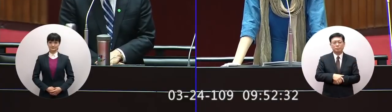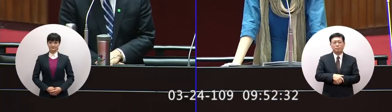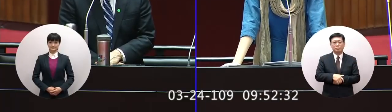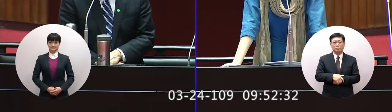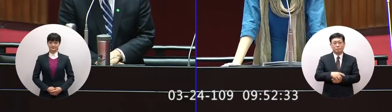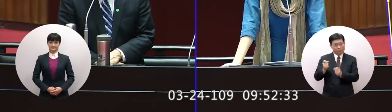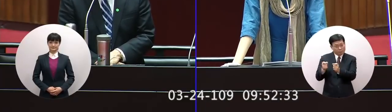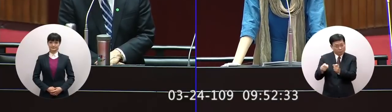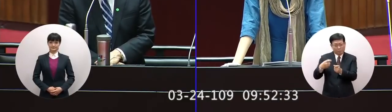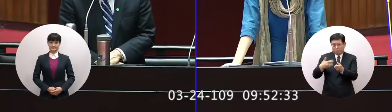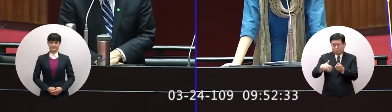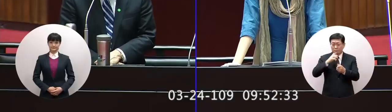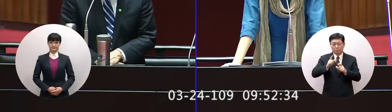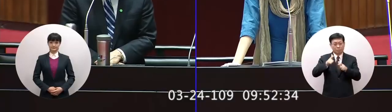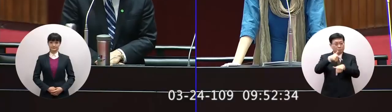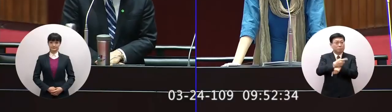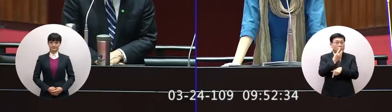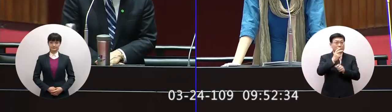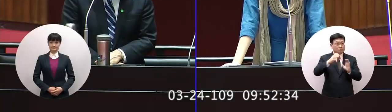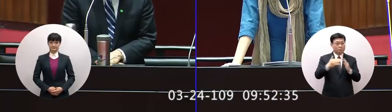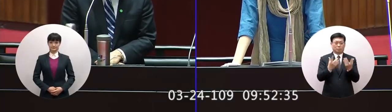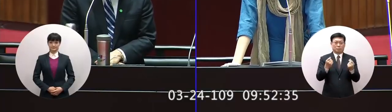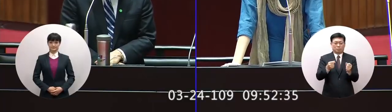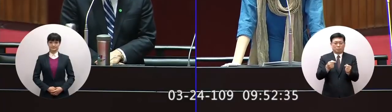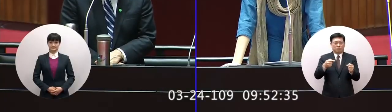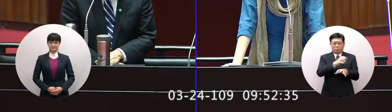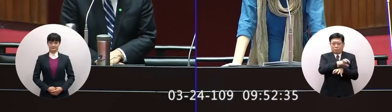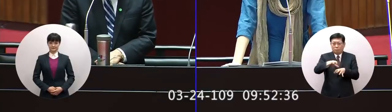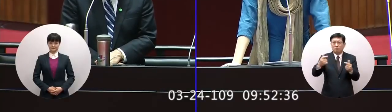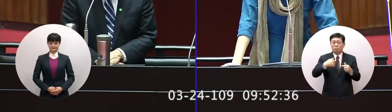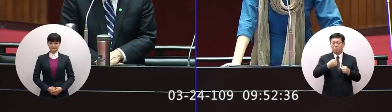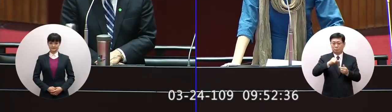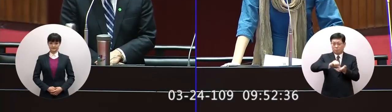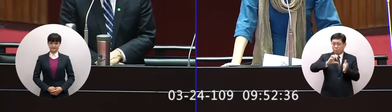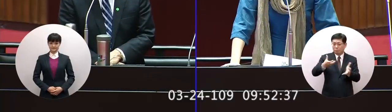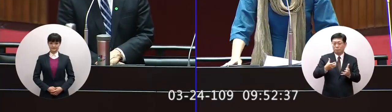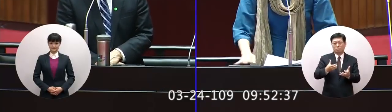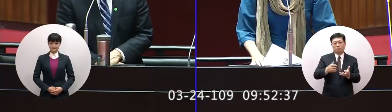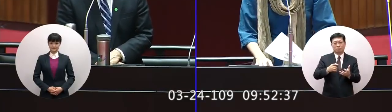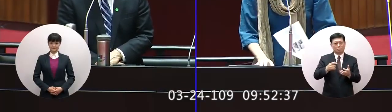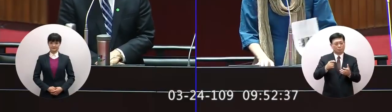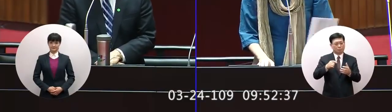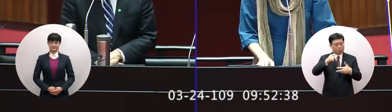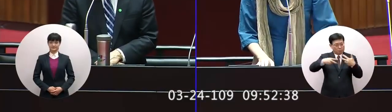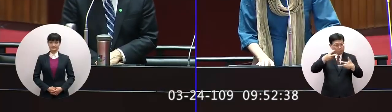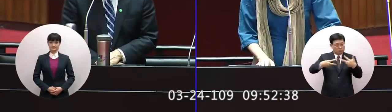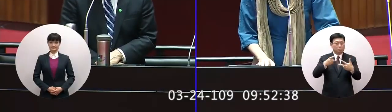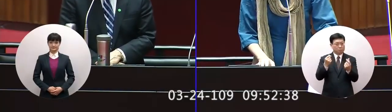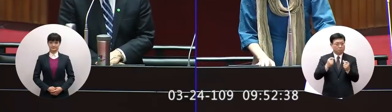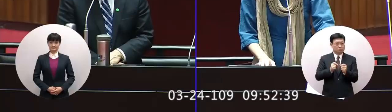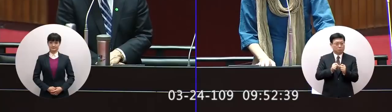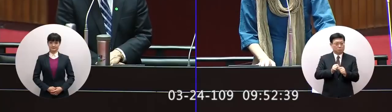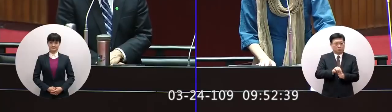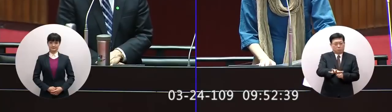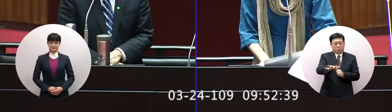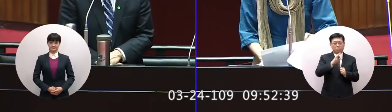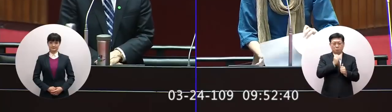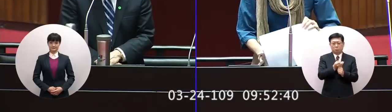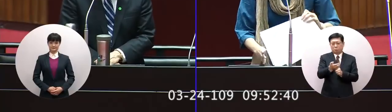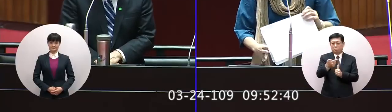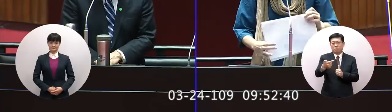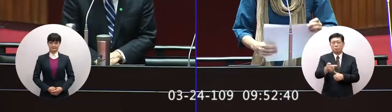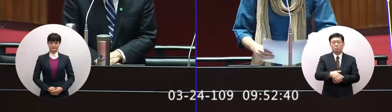那么邻近的许多的东南亚的国家也都陆陆续续，包括像印尼啊，这2个礼拜他们的疫情快速的升